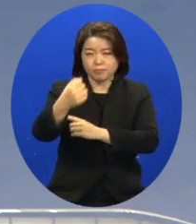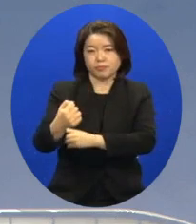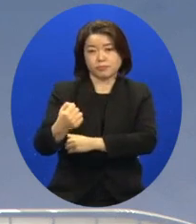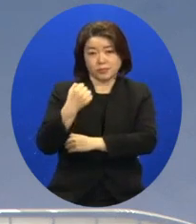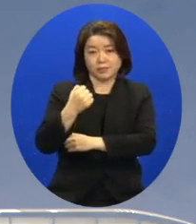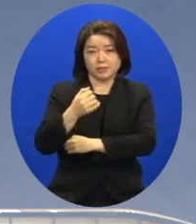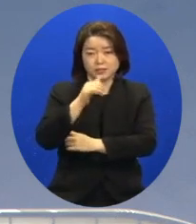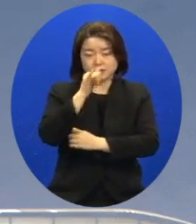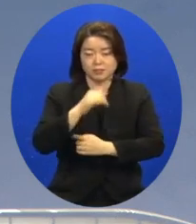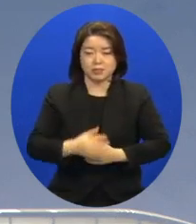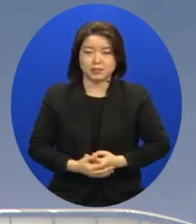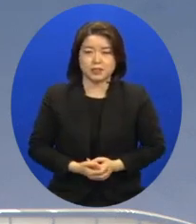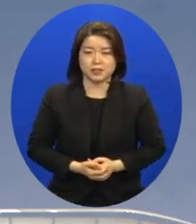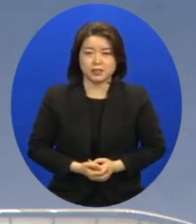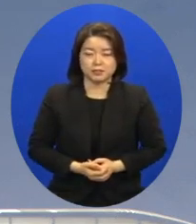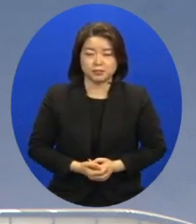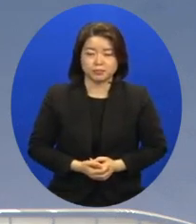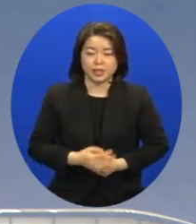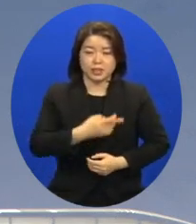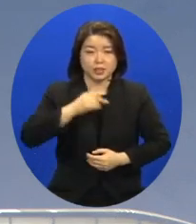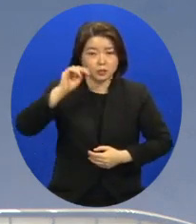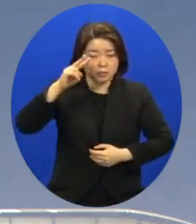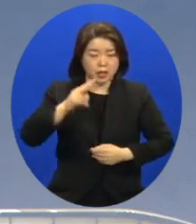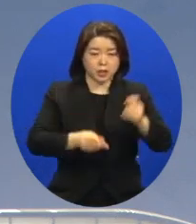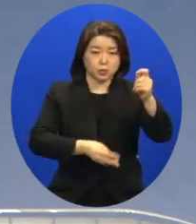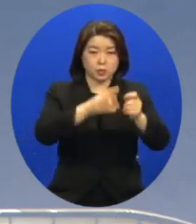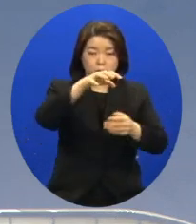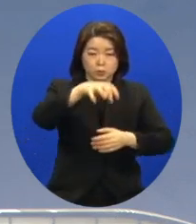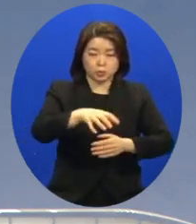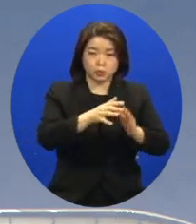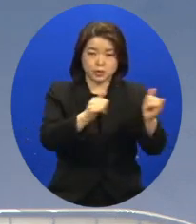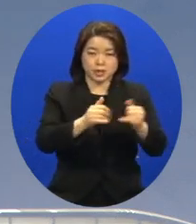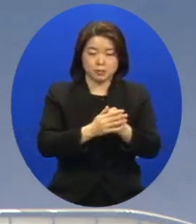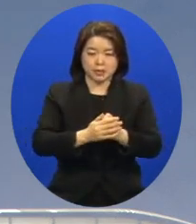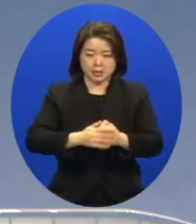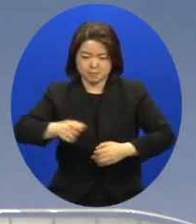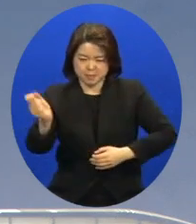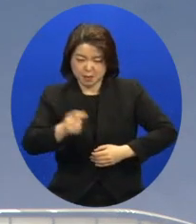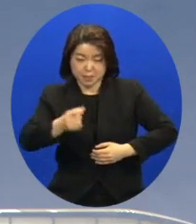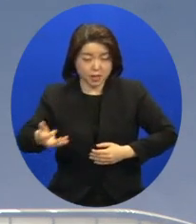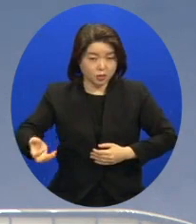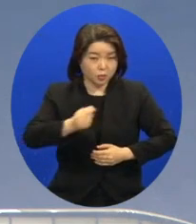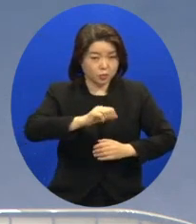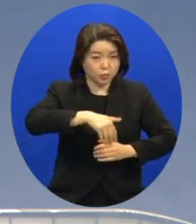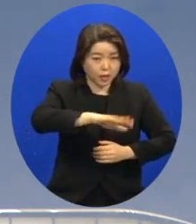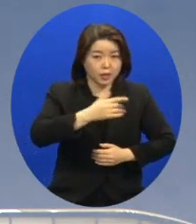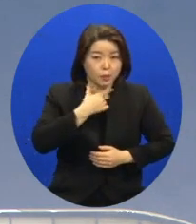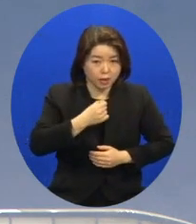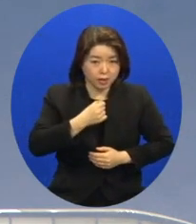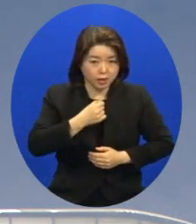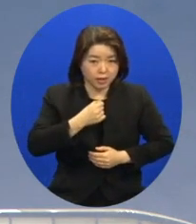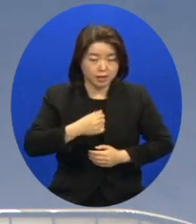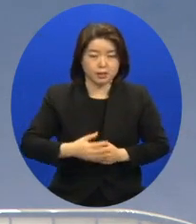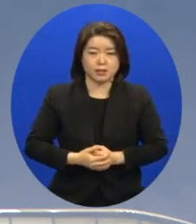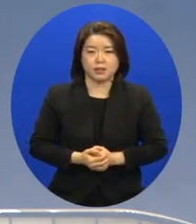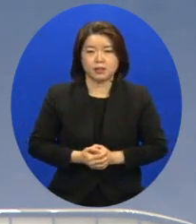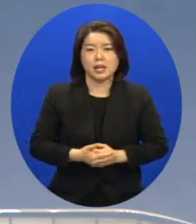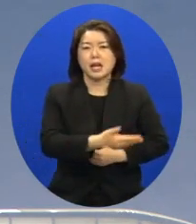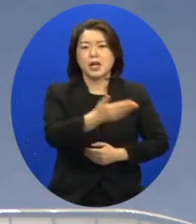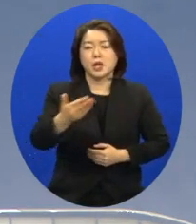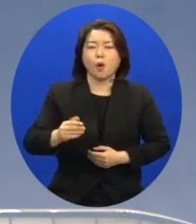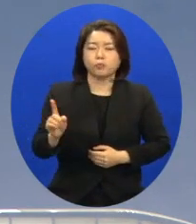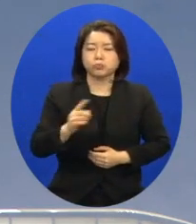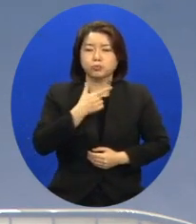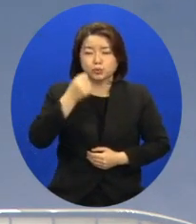사도 바울은 고린도 교인들에게 채찍을 들고 가기를 원하느냐 이렇게 물었습니다. 21절에 여러분은